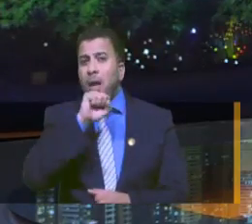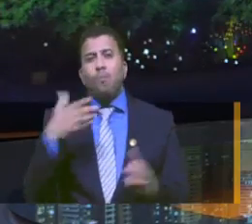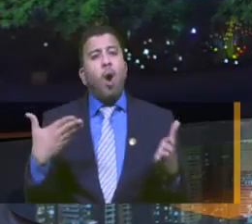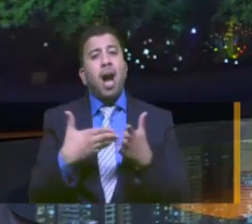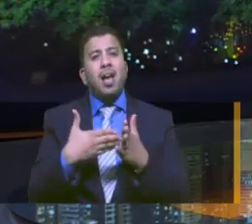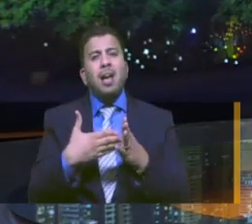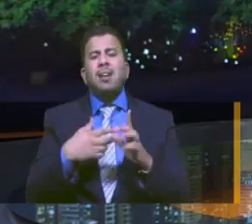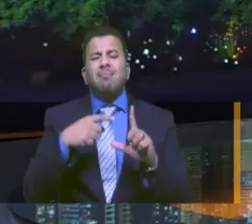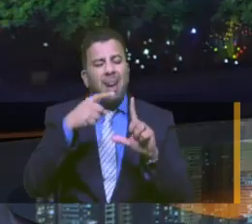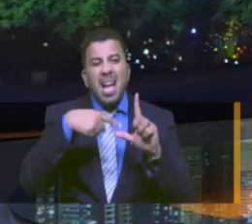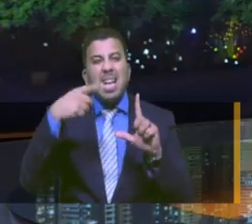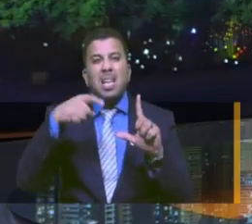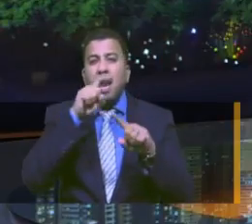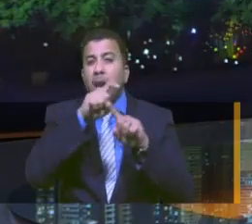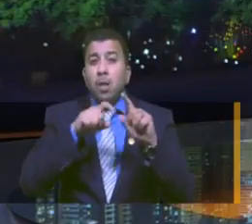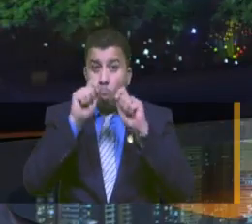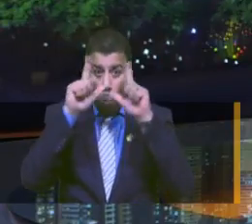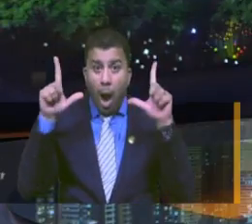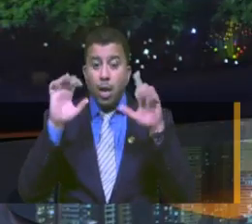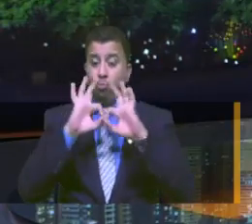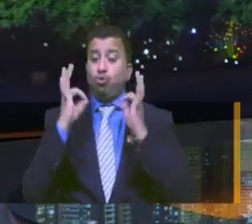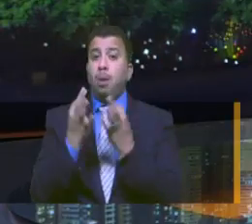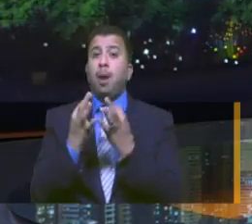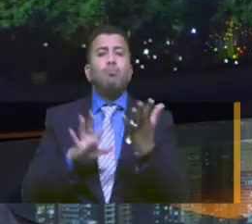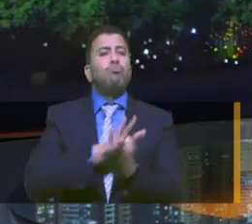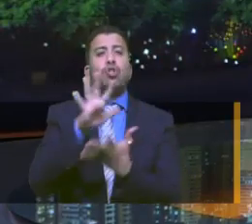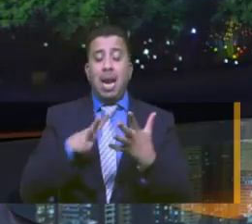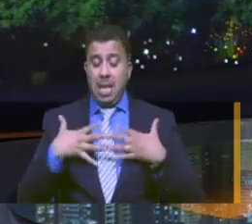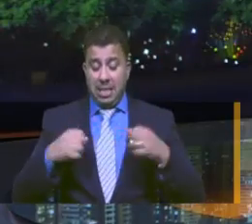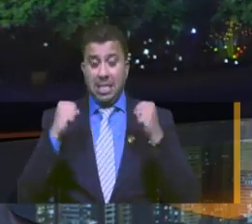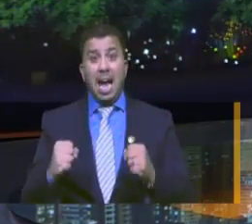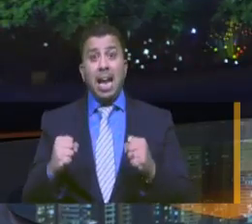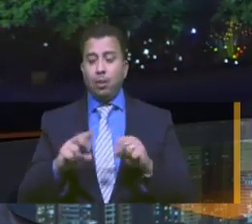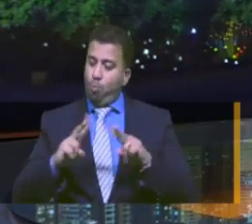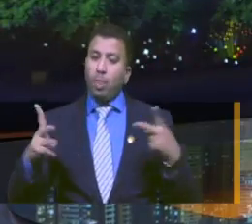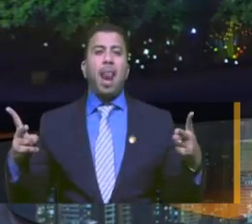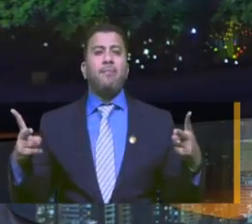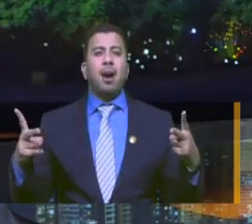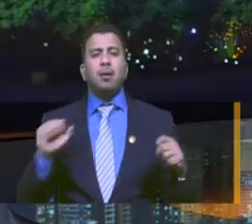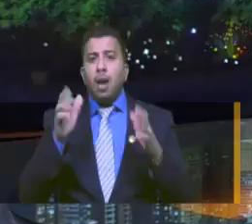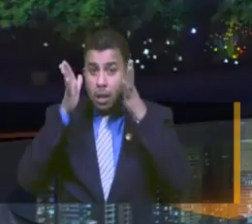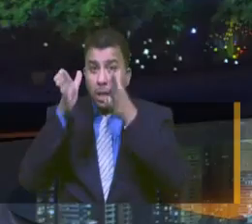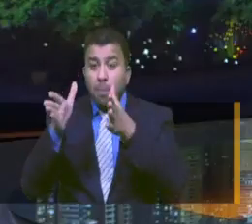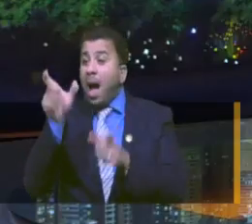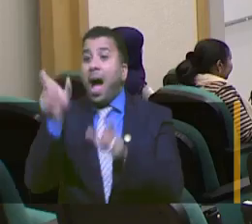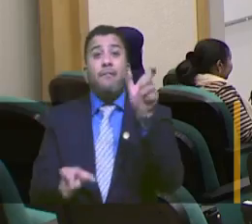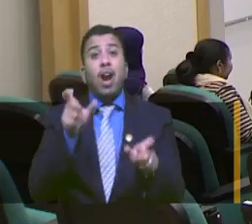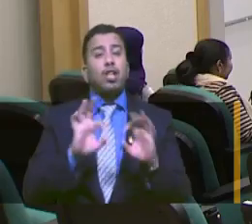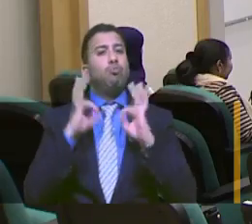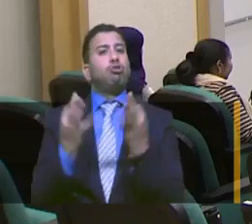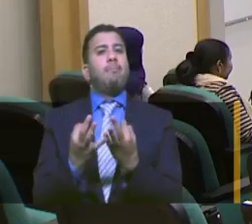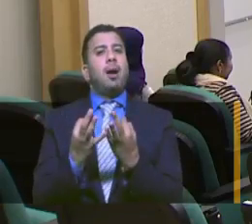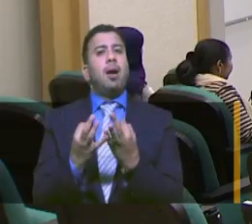مؤخرا لقياس نسبة الوعي المجتمعي بالقضايا الصحية المختلفة التي تهم معظم أفراد